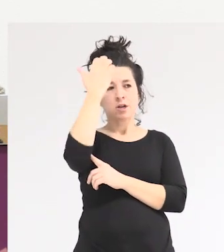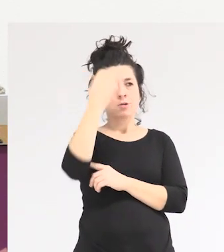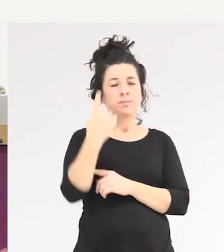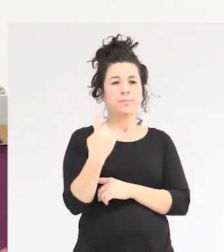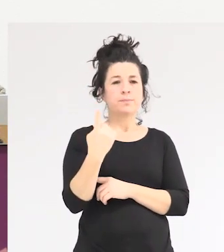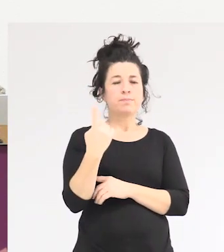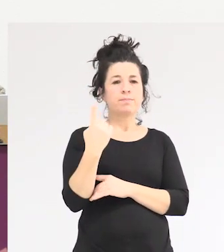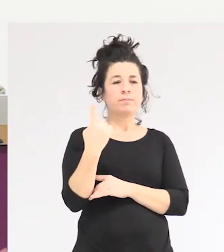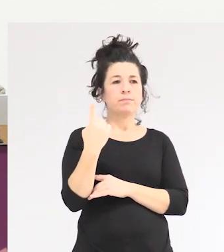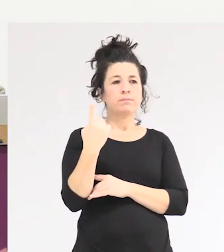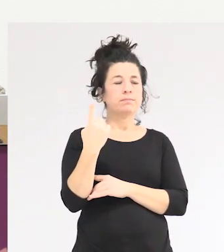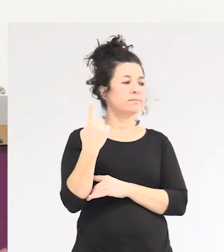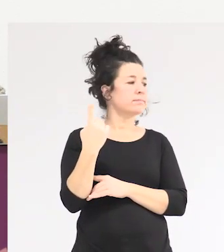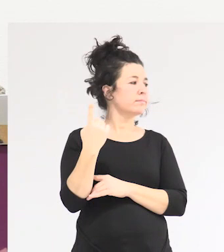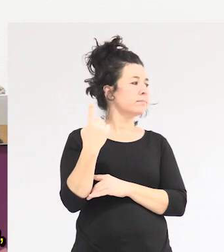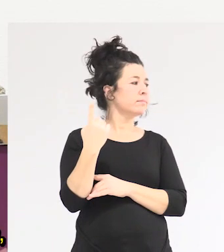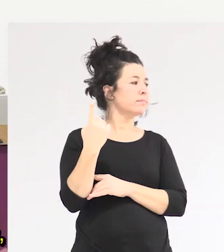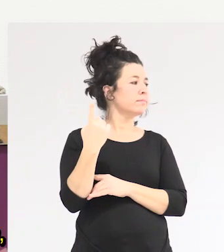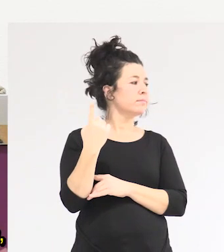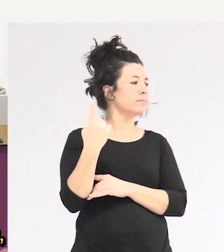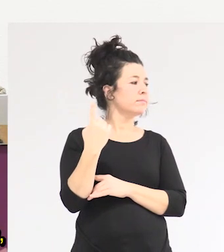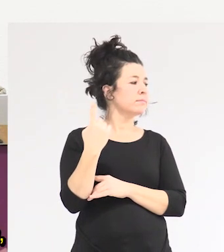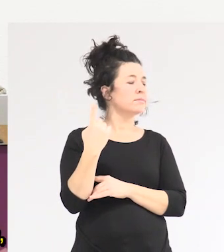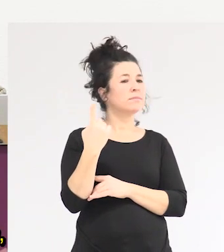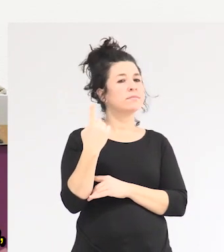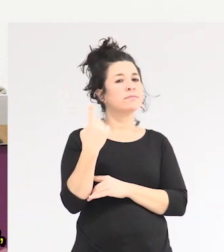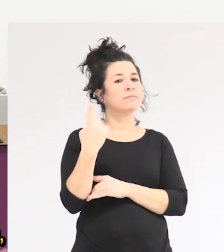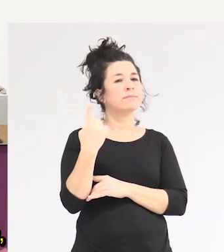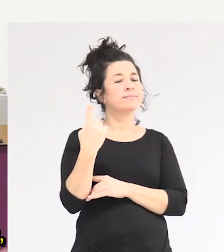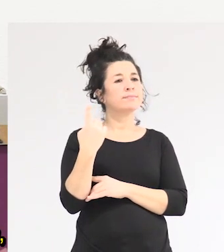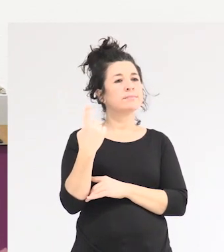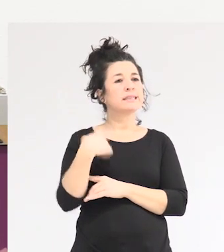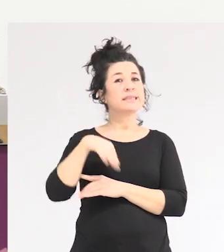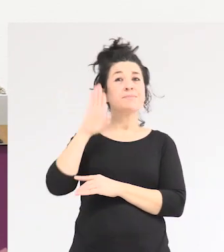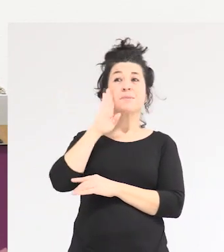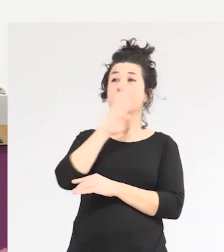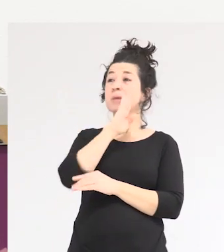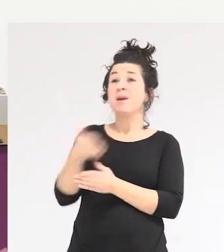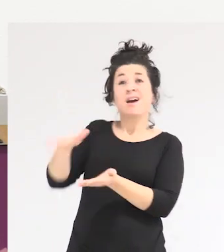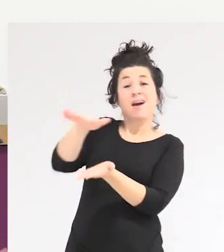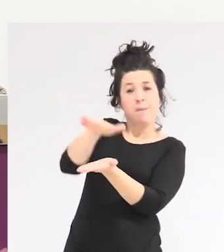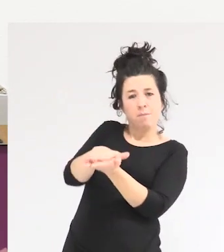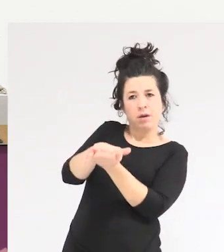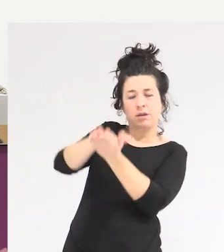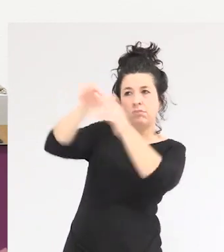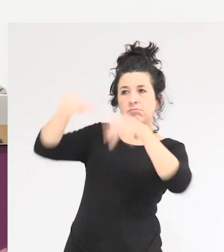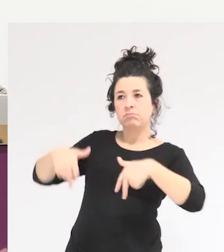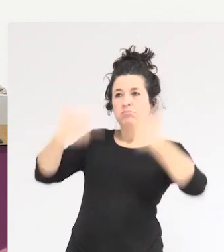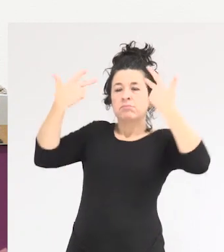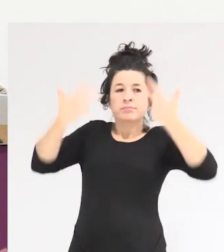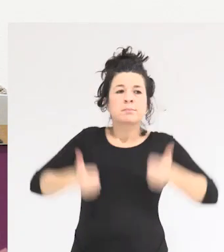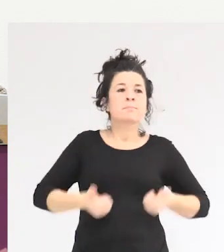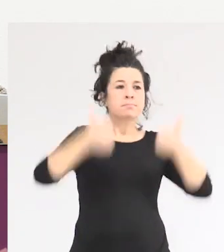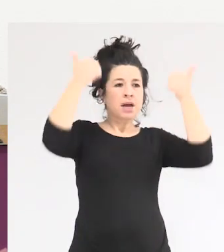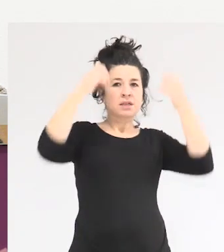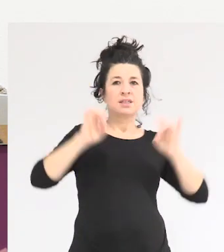amaren eriotzatik amaren eriotzak libreago egin ninduen, Mari Luzek egindako, Esteban egindako